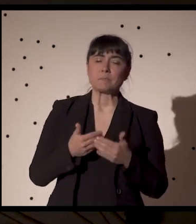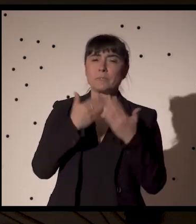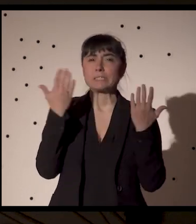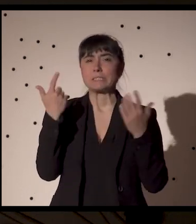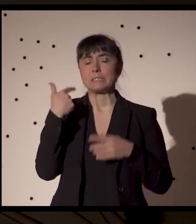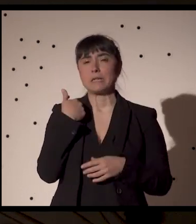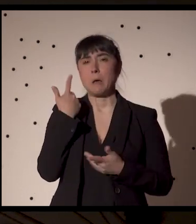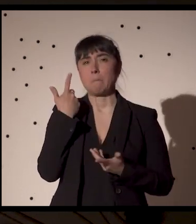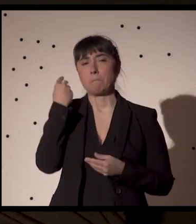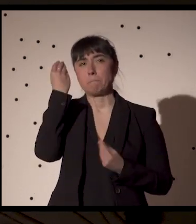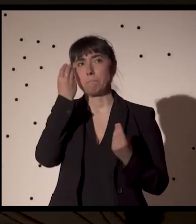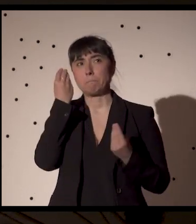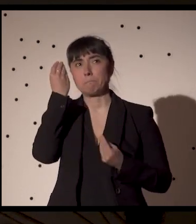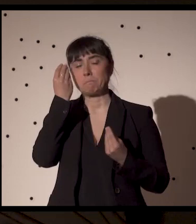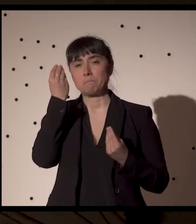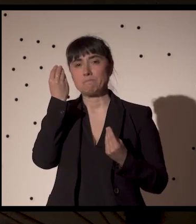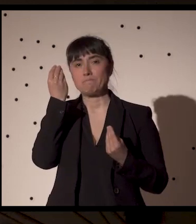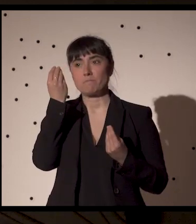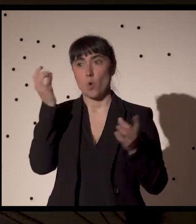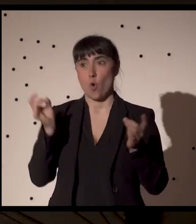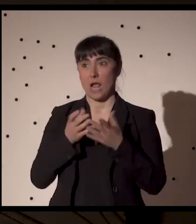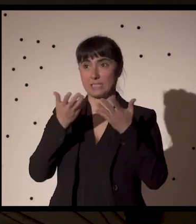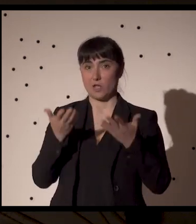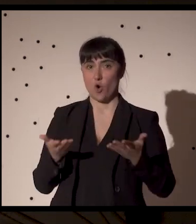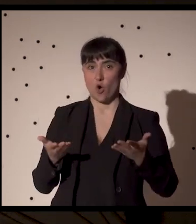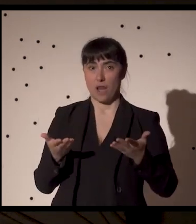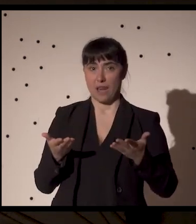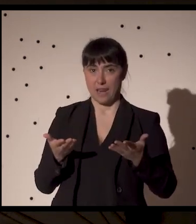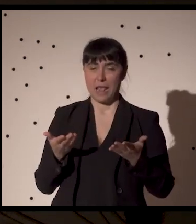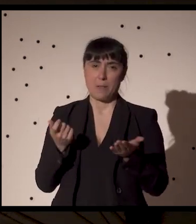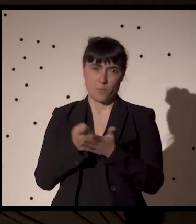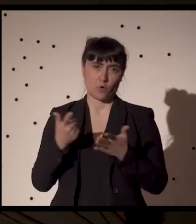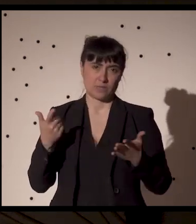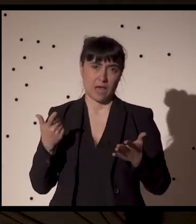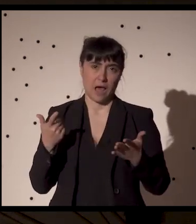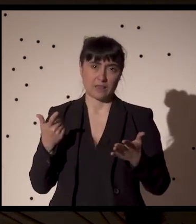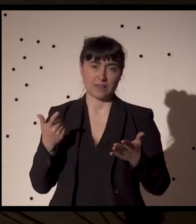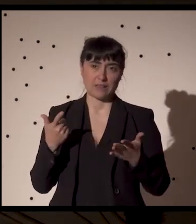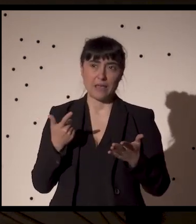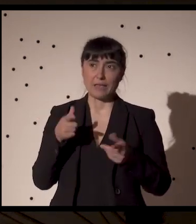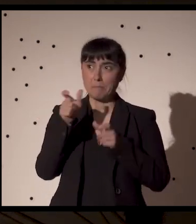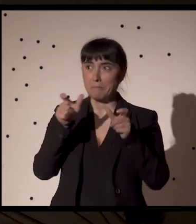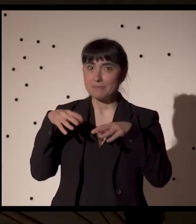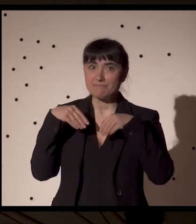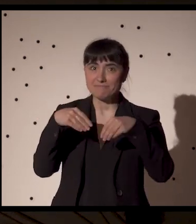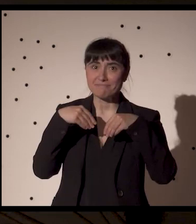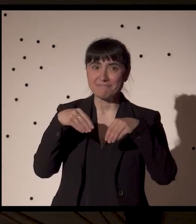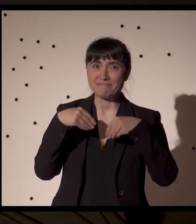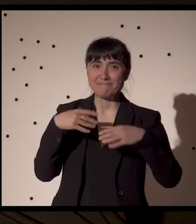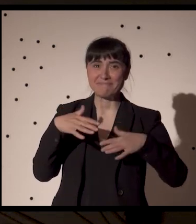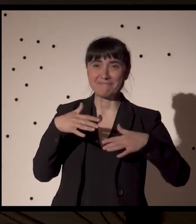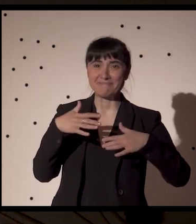a questa a questa cerimonia che non è una cerimonia Un momento importante perché è molto partecipate molto sentita io